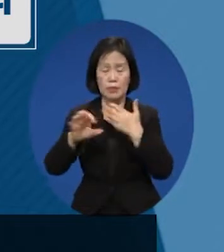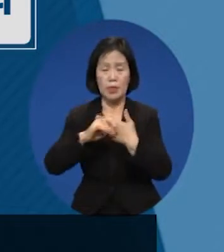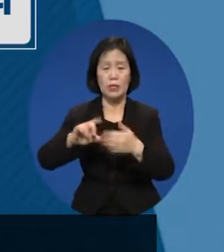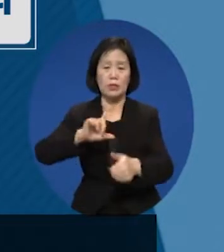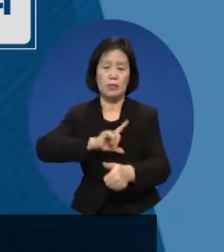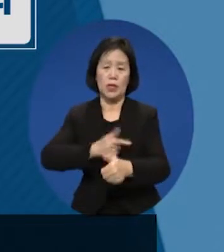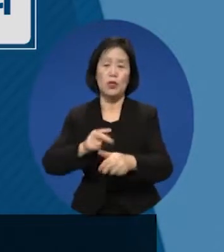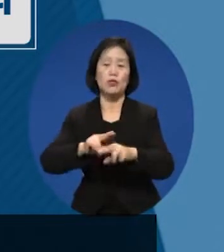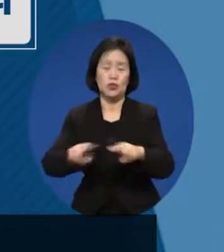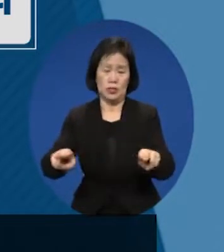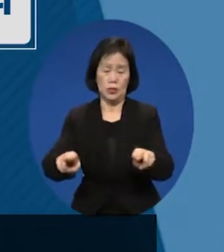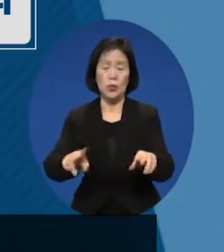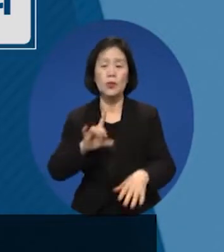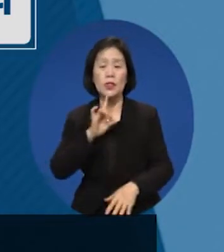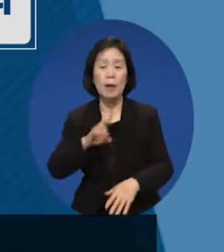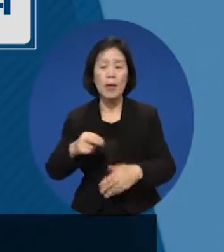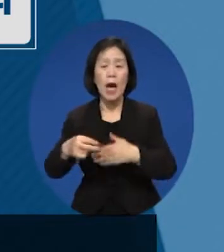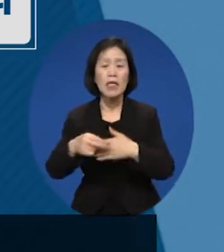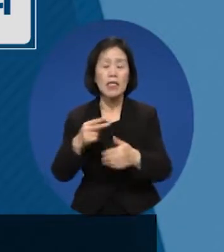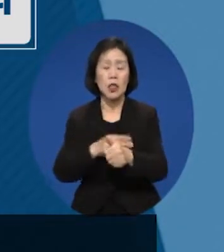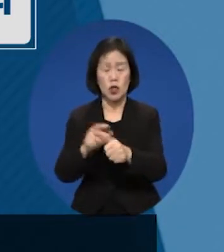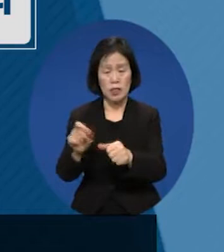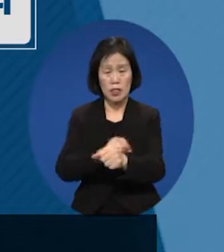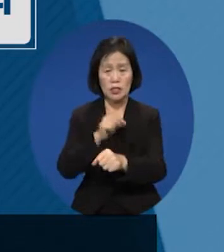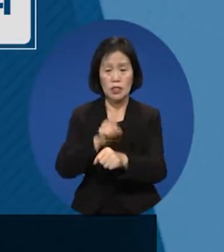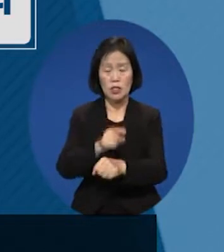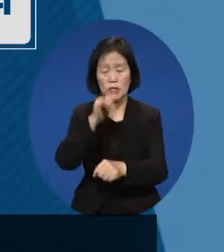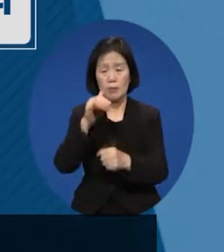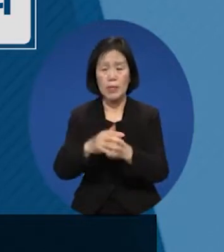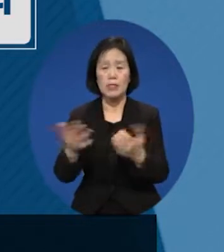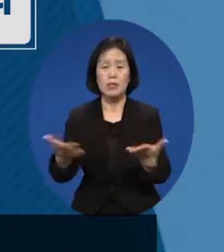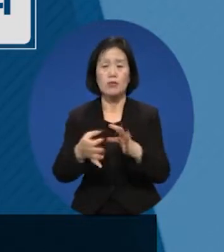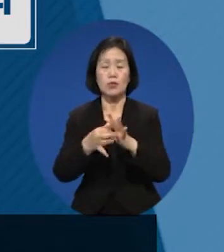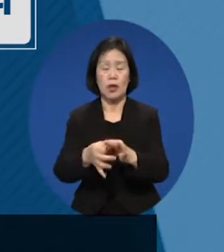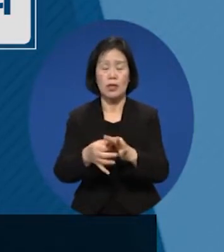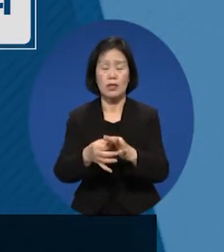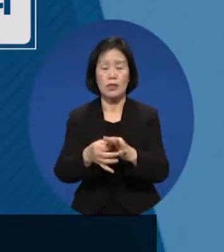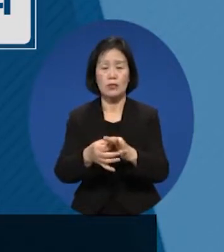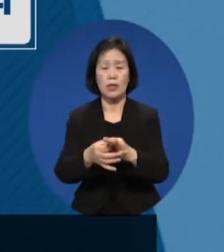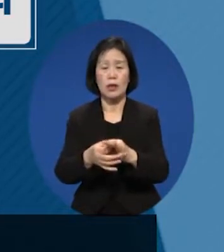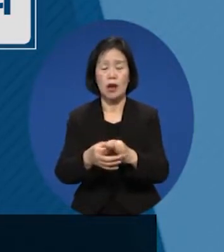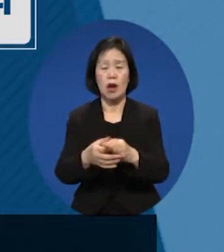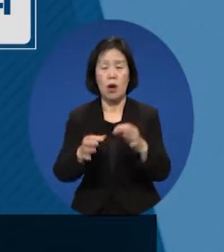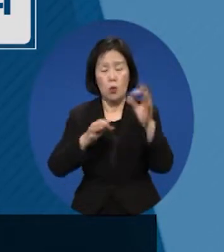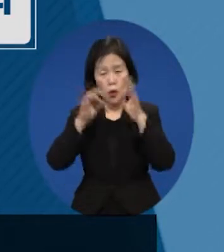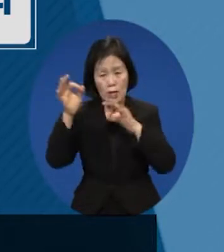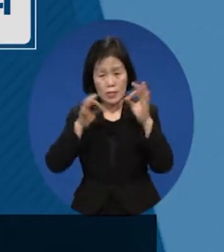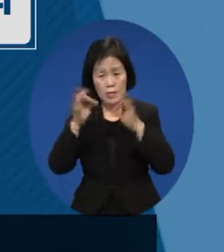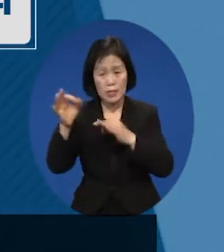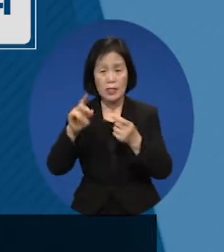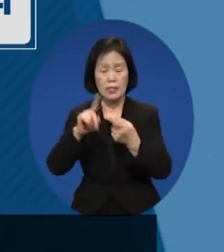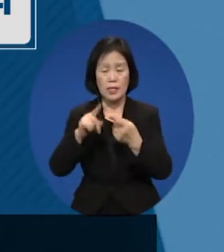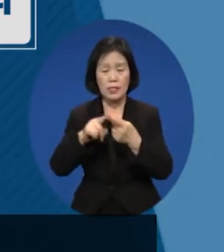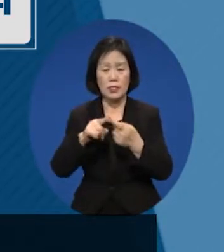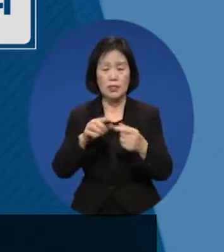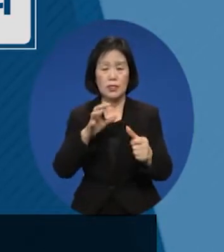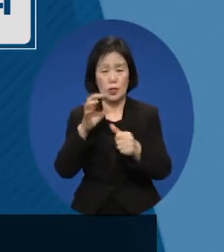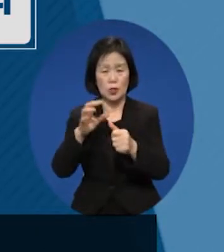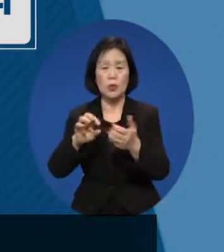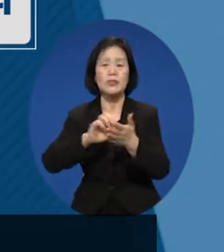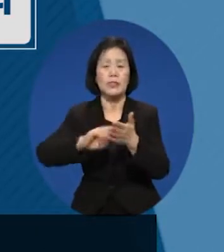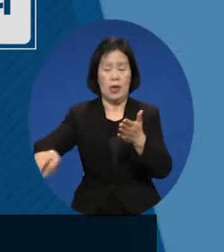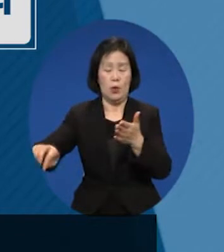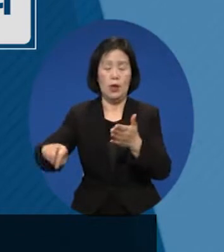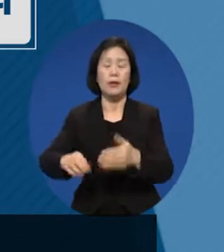취소합니다. 다만 의료의 특수성을 고려해 직무 관련 업무상, 과실치사상 등에 대해선 적용을